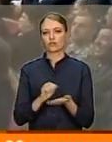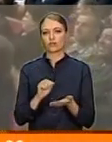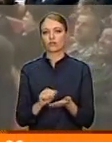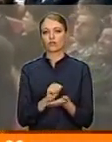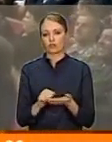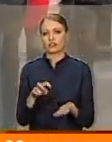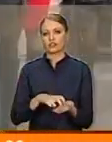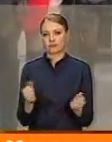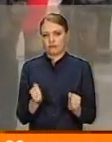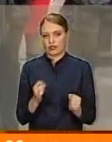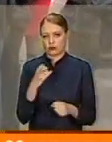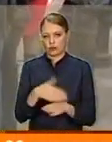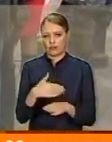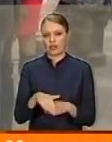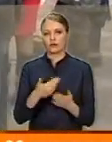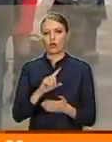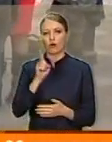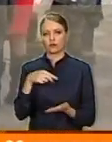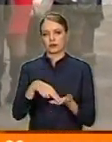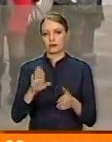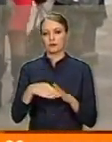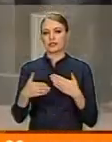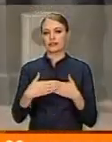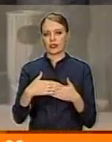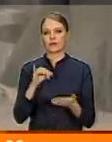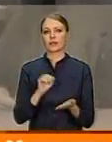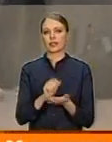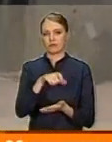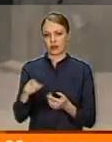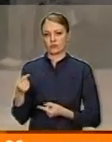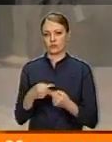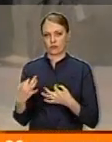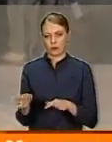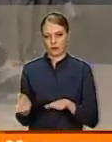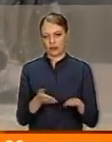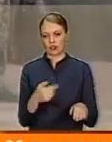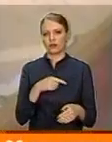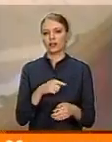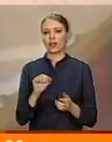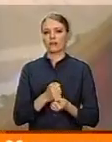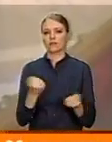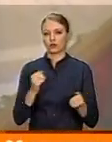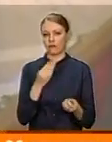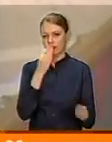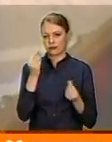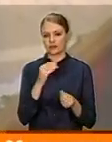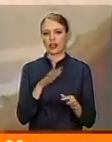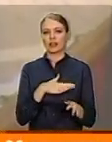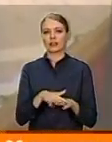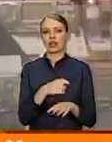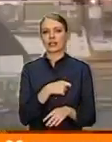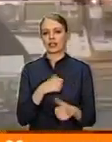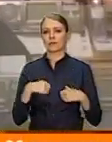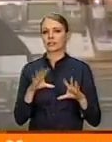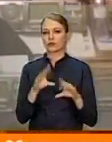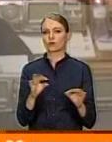мерзнуть зовні. Більш ніж година чекання під дверима парламенту і пресу повертають до зали. Мінування хибне. Нардепи на своїх місцях